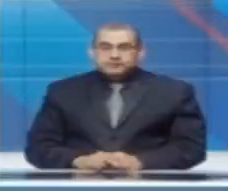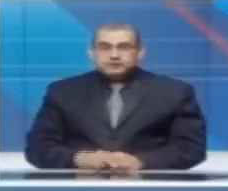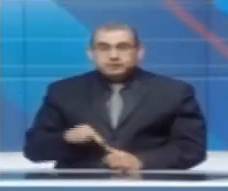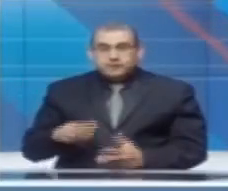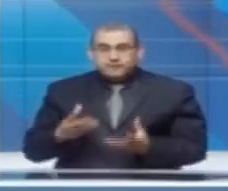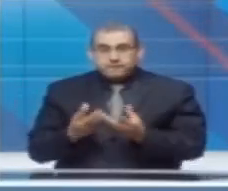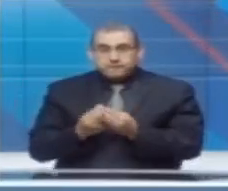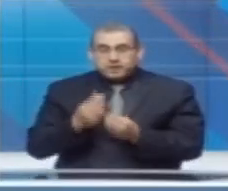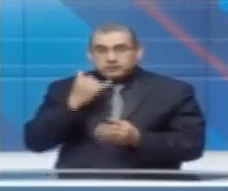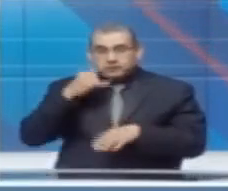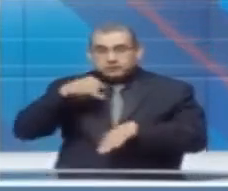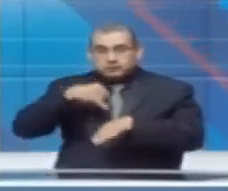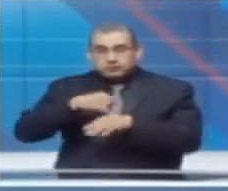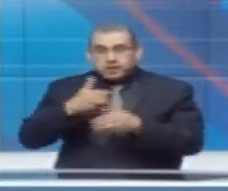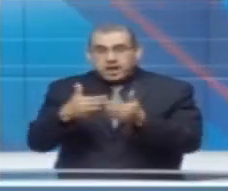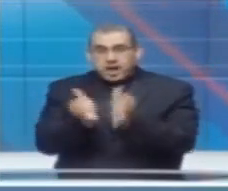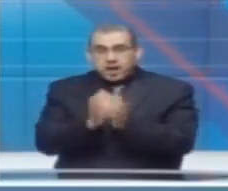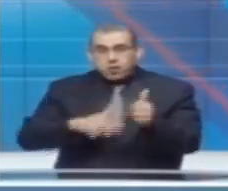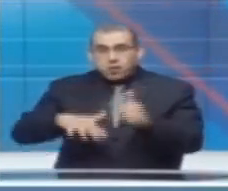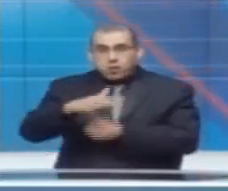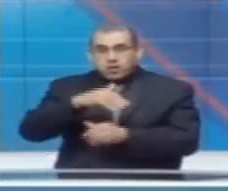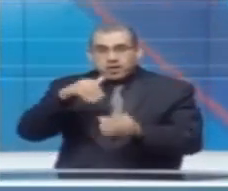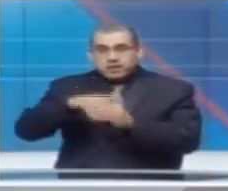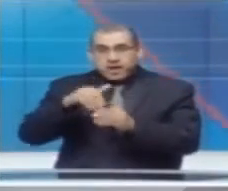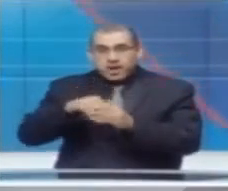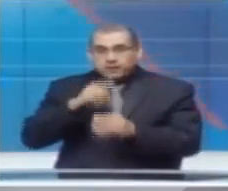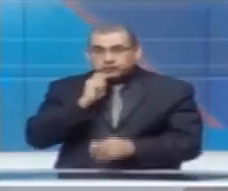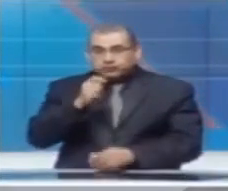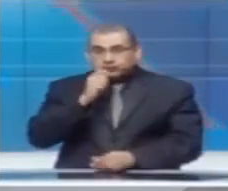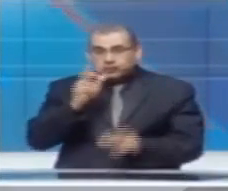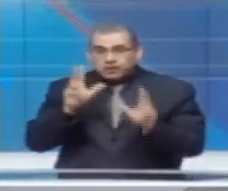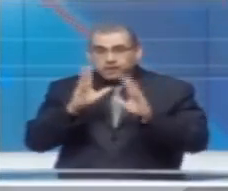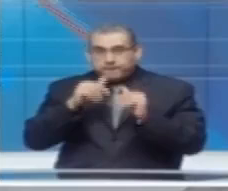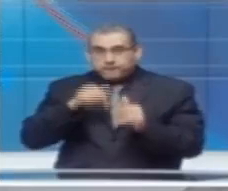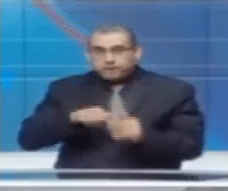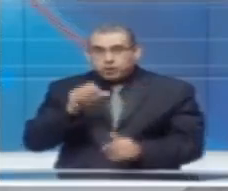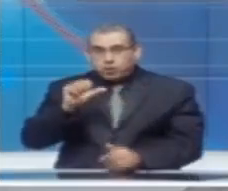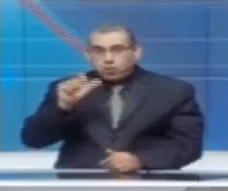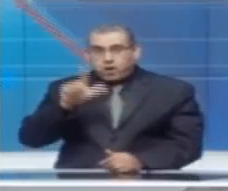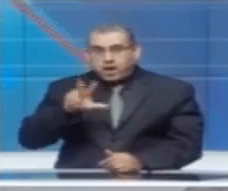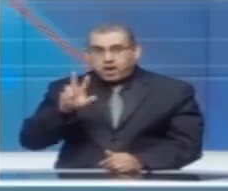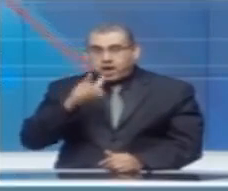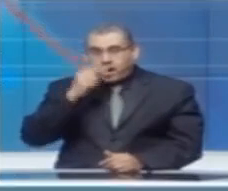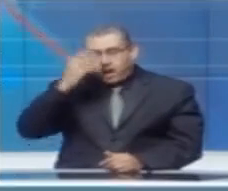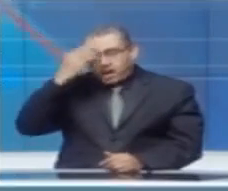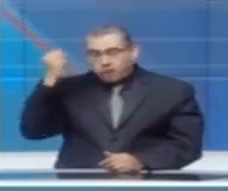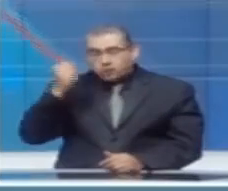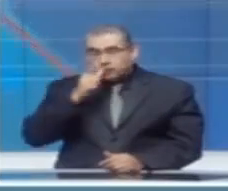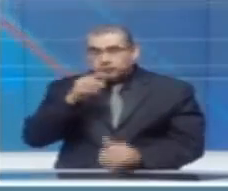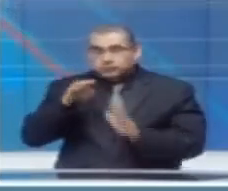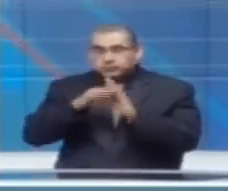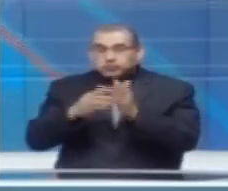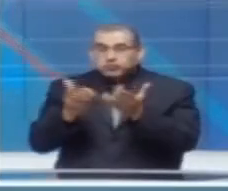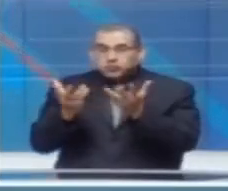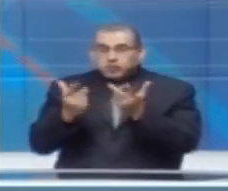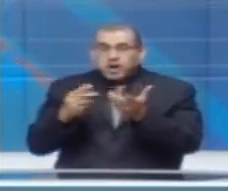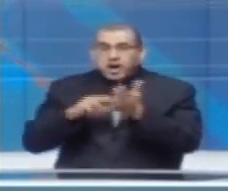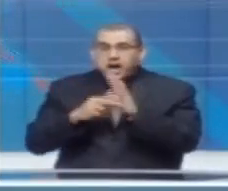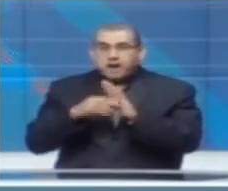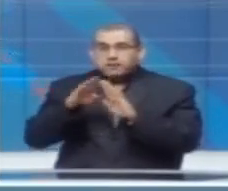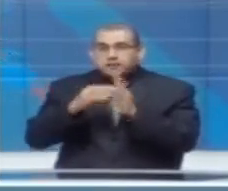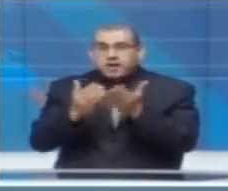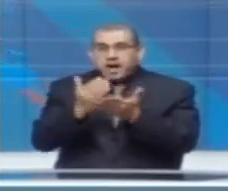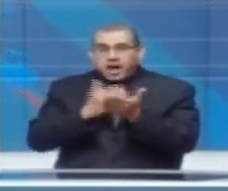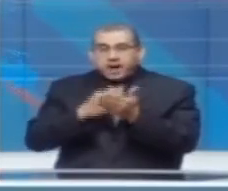تنضم الينا من مقر الهيئه الوطنيه للانتخابات مراسله اخبار مصر ولاء الحديني. ولاء، بعد التحيه اطلعينا على اخر مستجدات